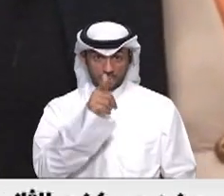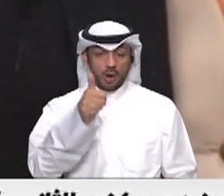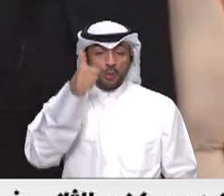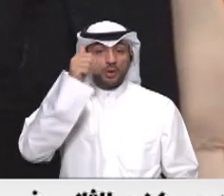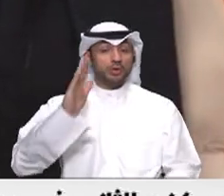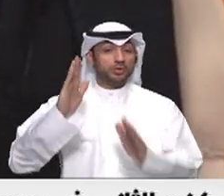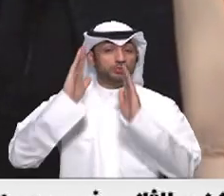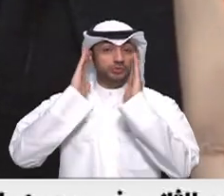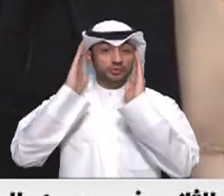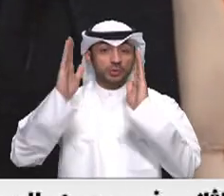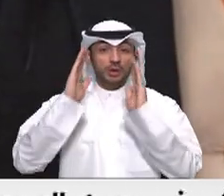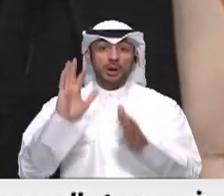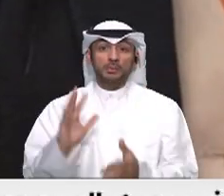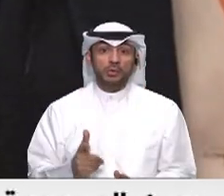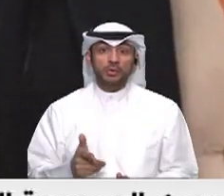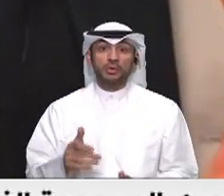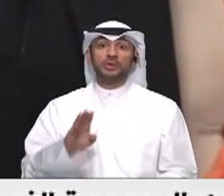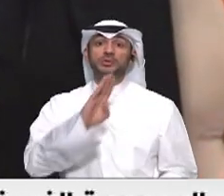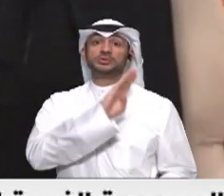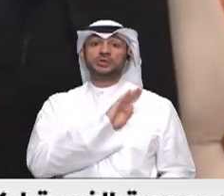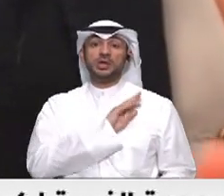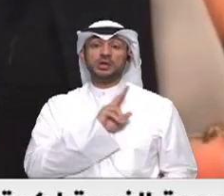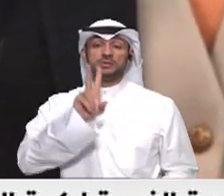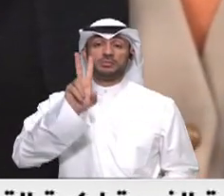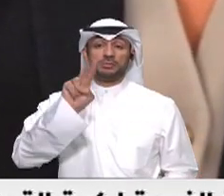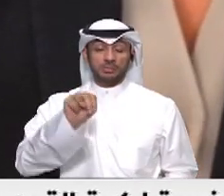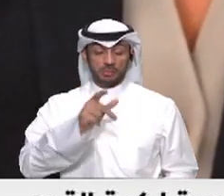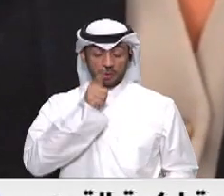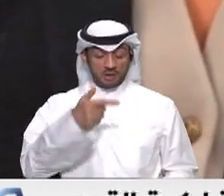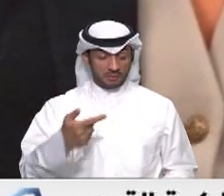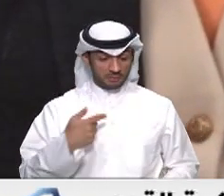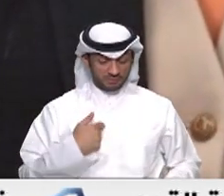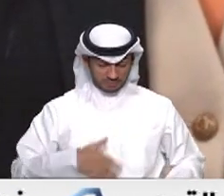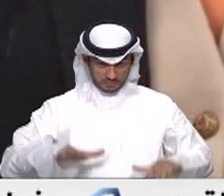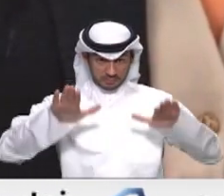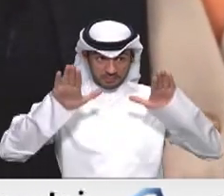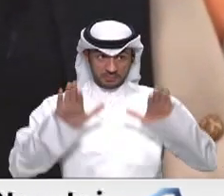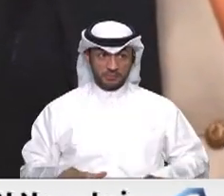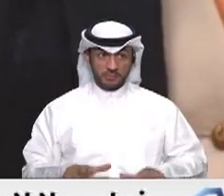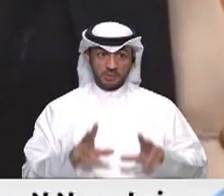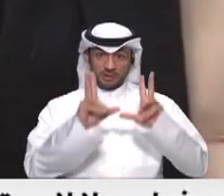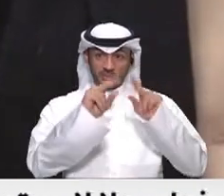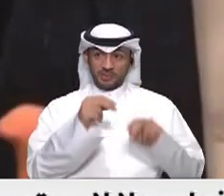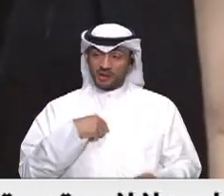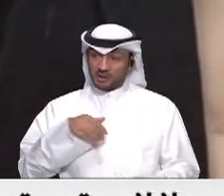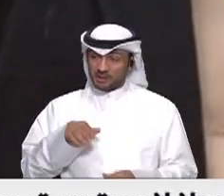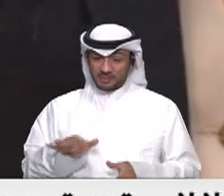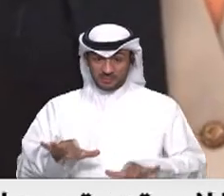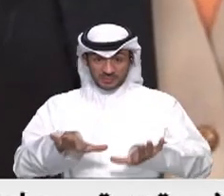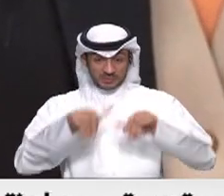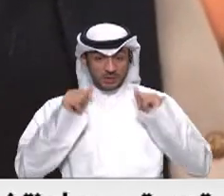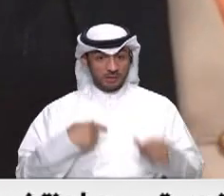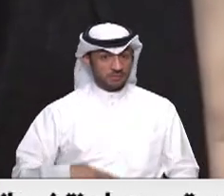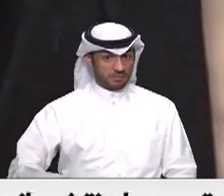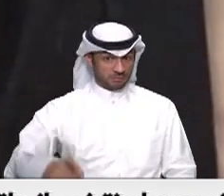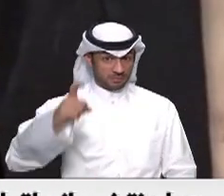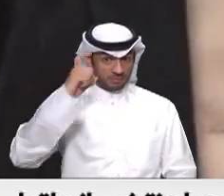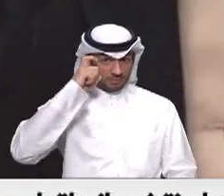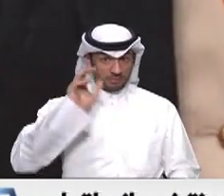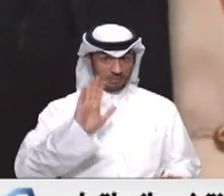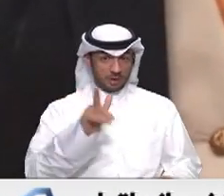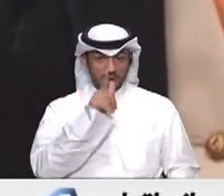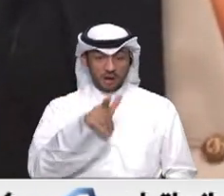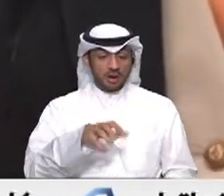اليونيفيل على إصرارها على البقاء وعدم مغادرة مراكزها، لأنها إذا ما غادرت مراكزها